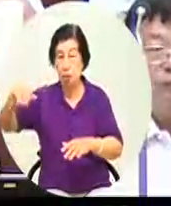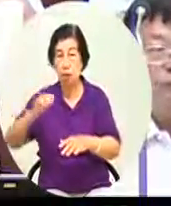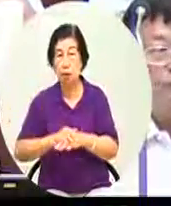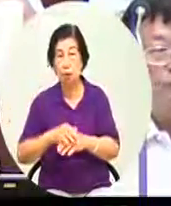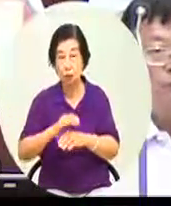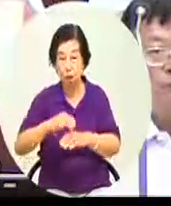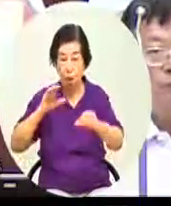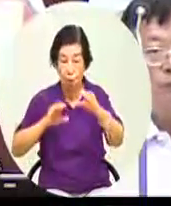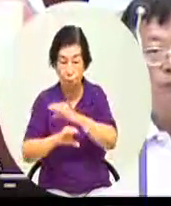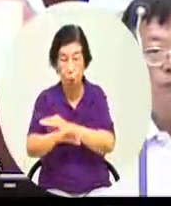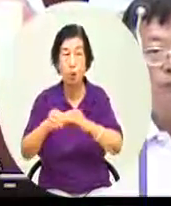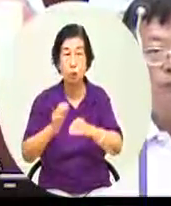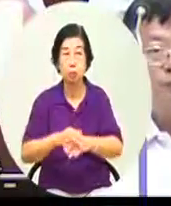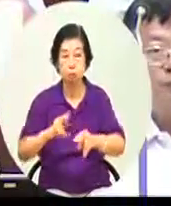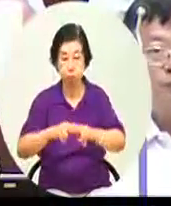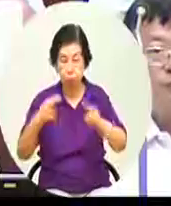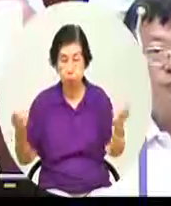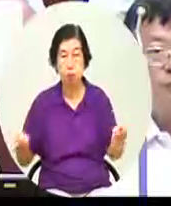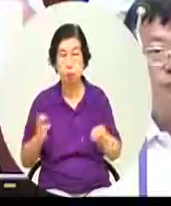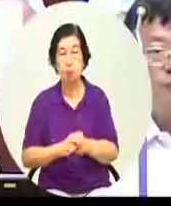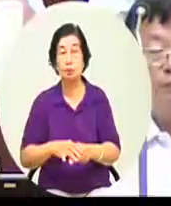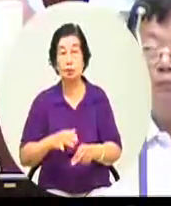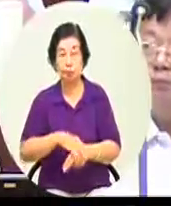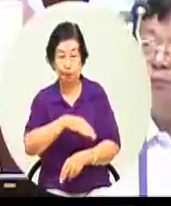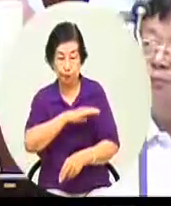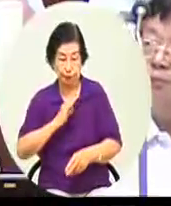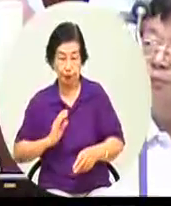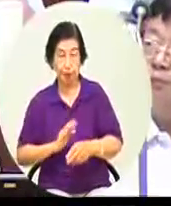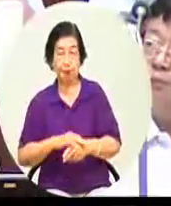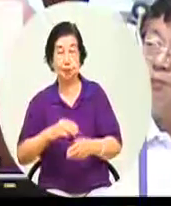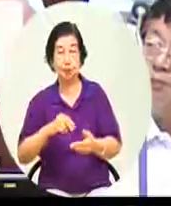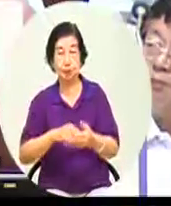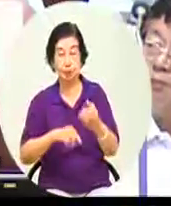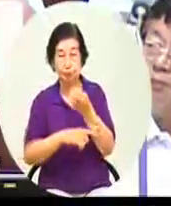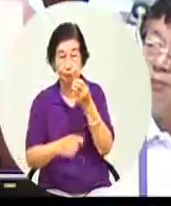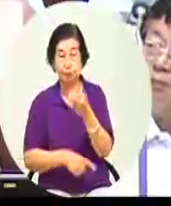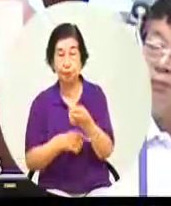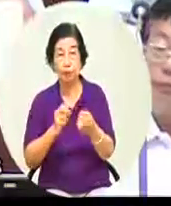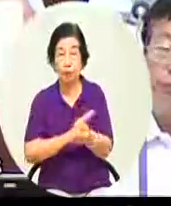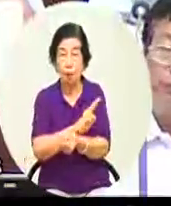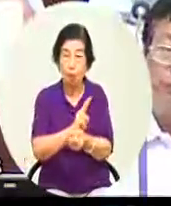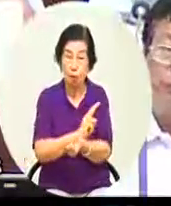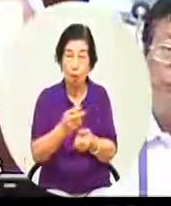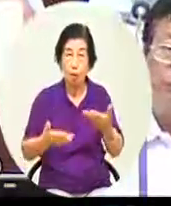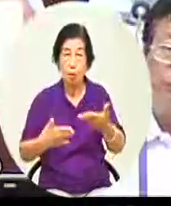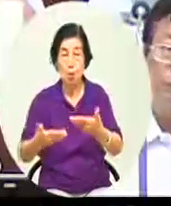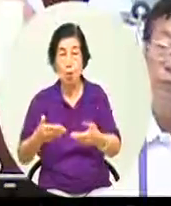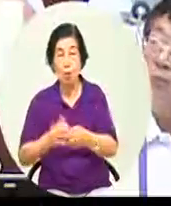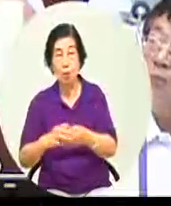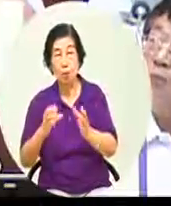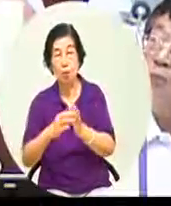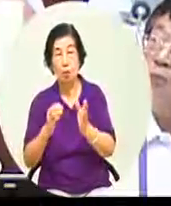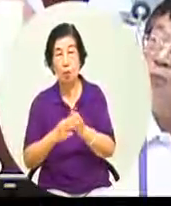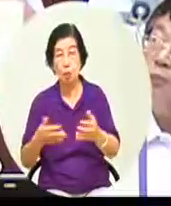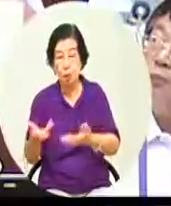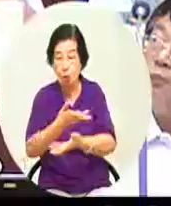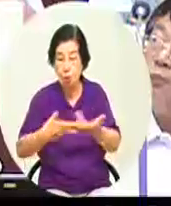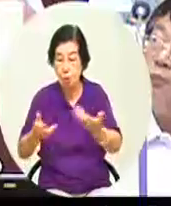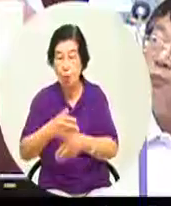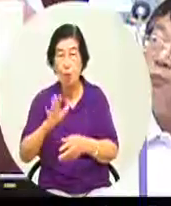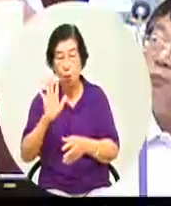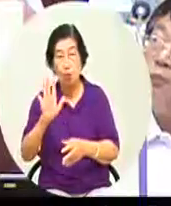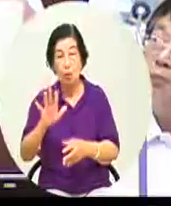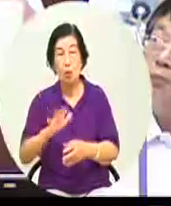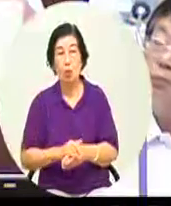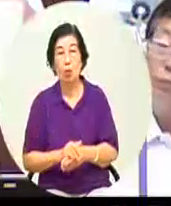直跟邱引邱委员都有一些合作，那也跟这个林务局也做了很多的沟通，不过那个时候因为